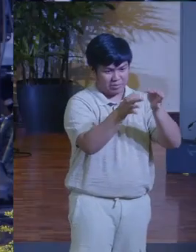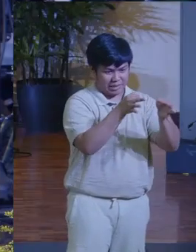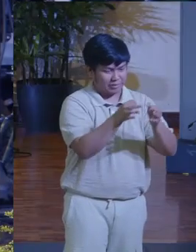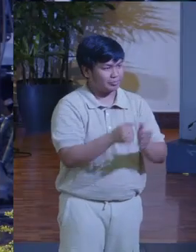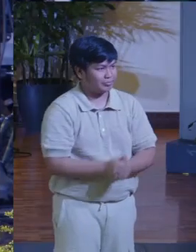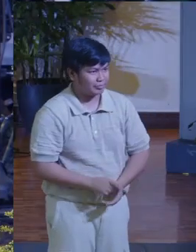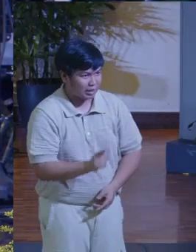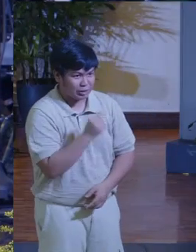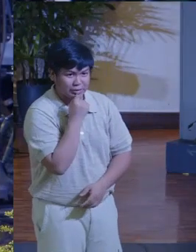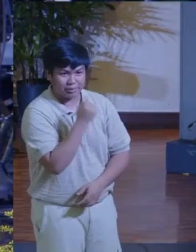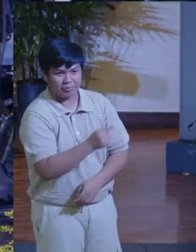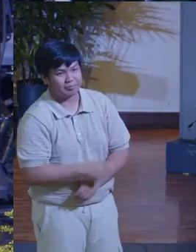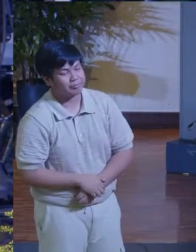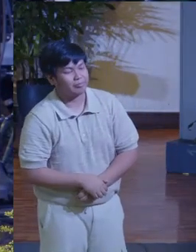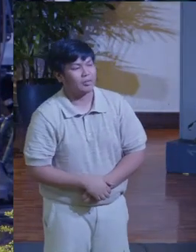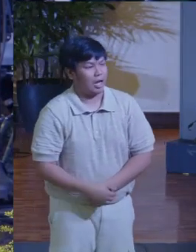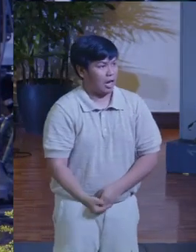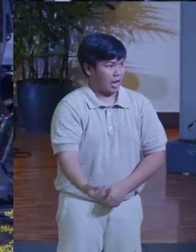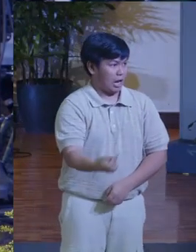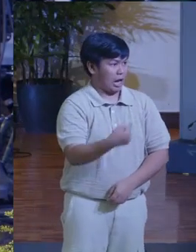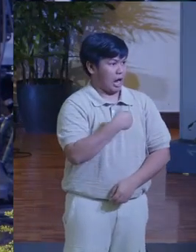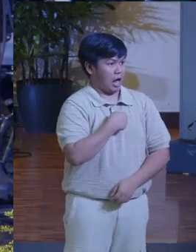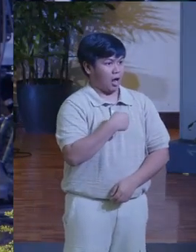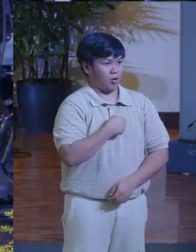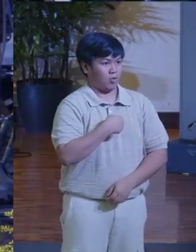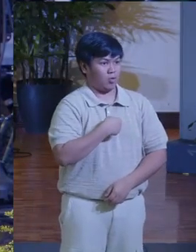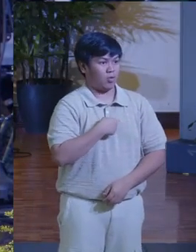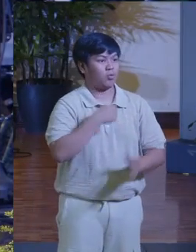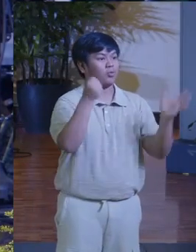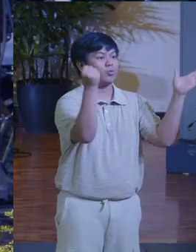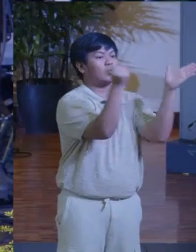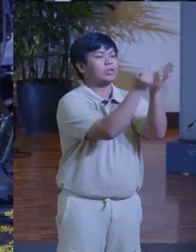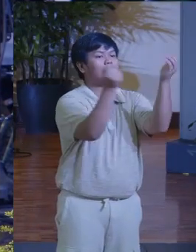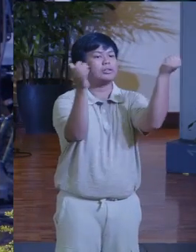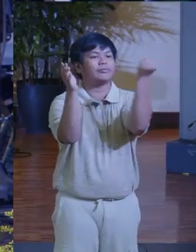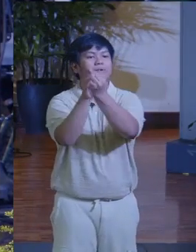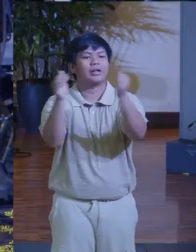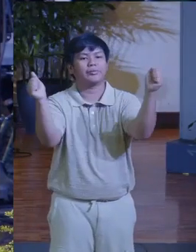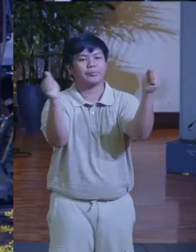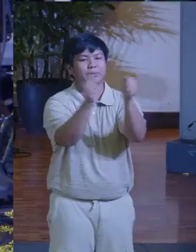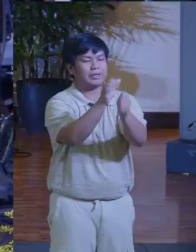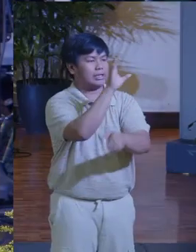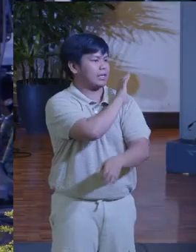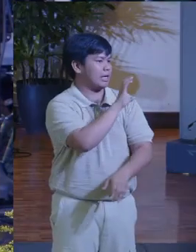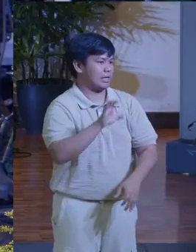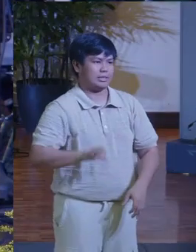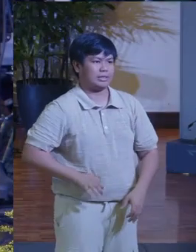niya, I have been crucified with Christ.